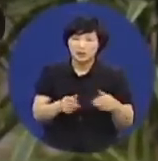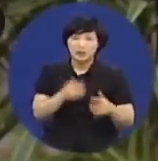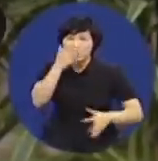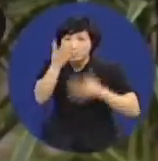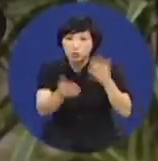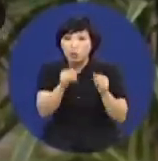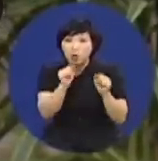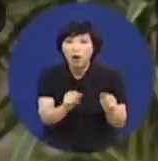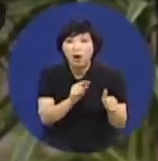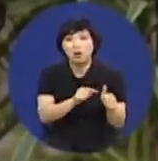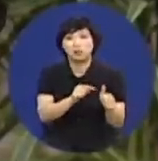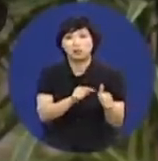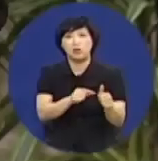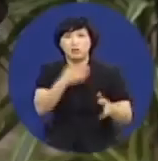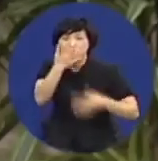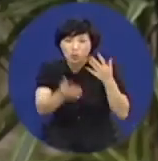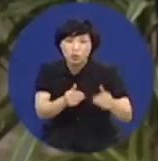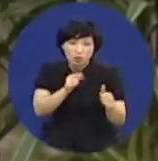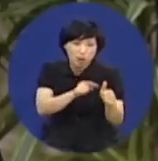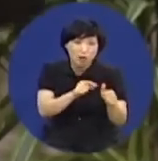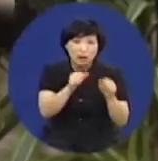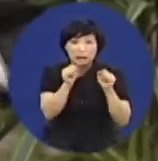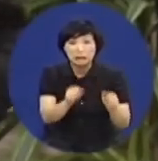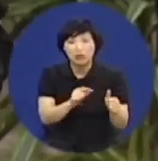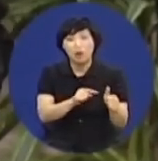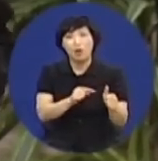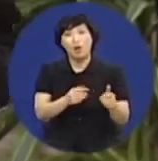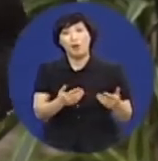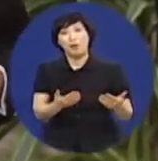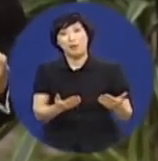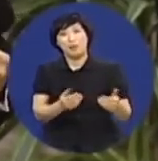瞬間に炎の中に入りました。